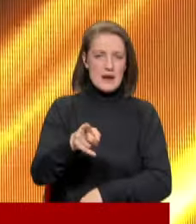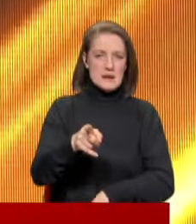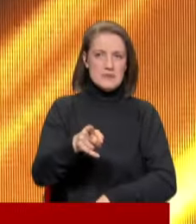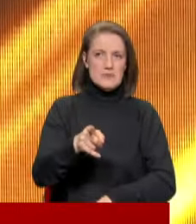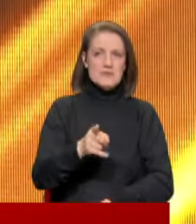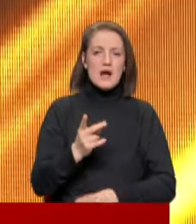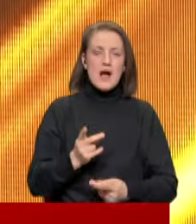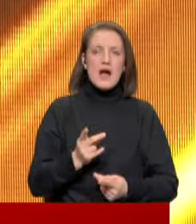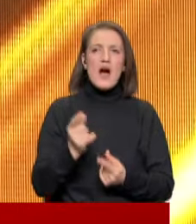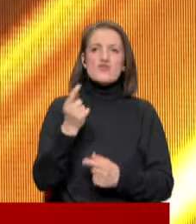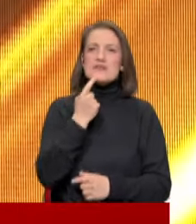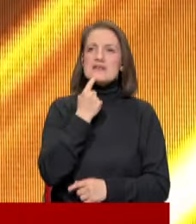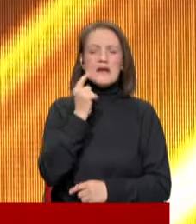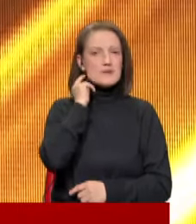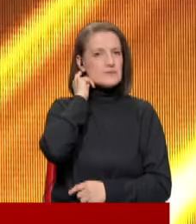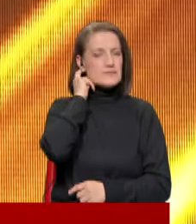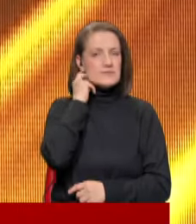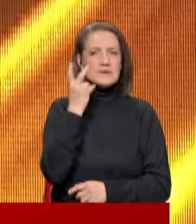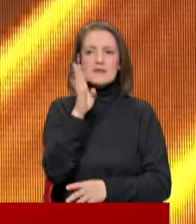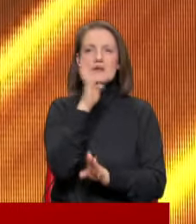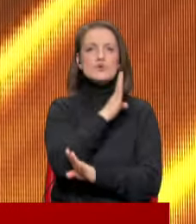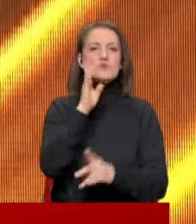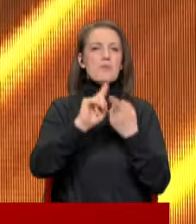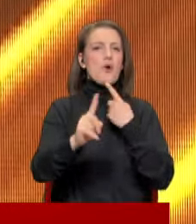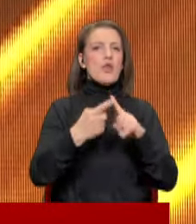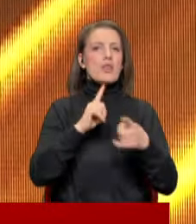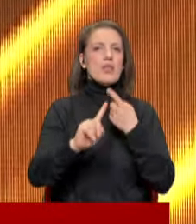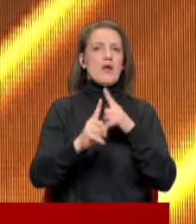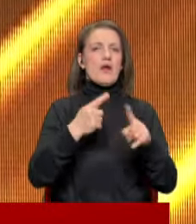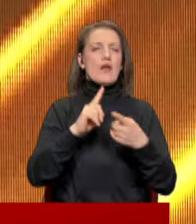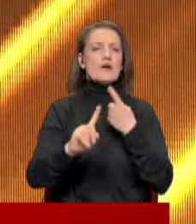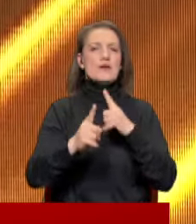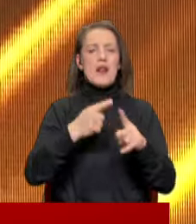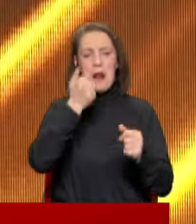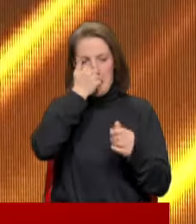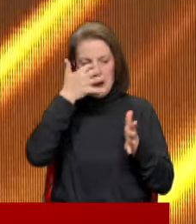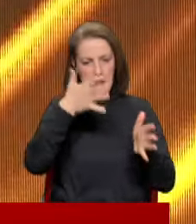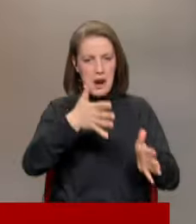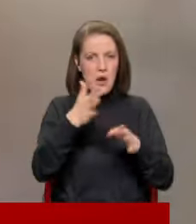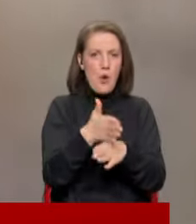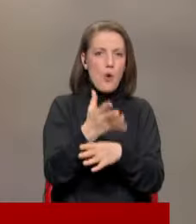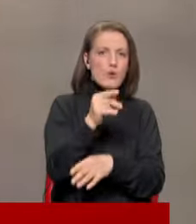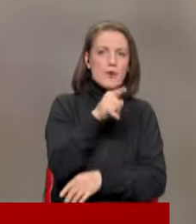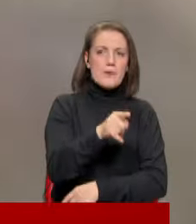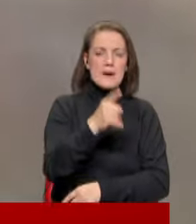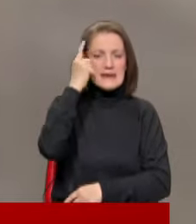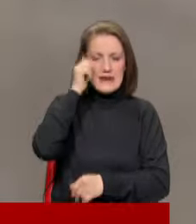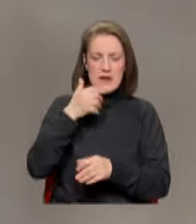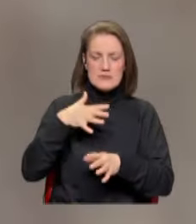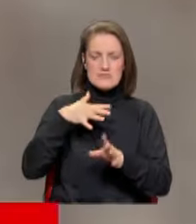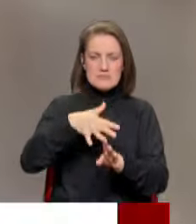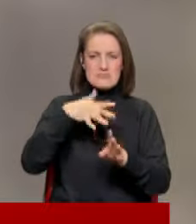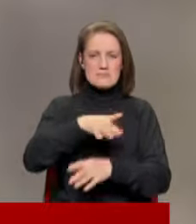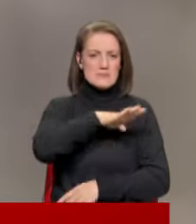tavşana kaç diyen iki yüzlü politikalarıyla dökülen kana ortak oluyor İsrail saldırıları